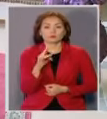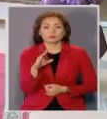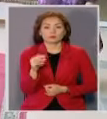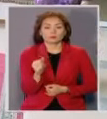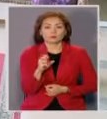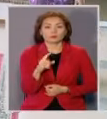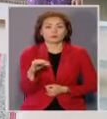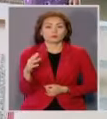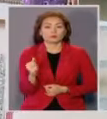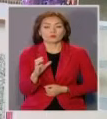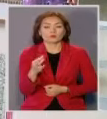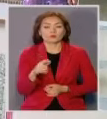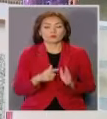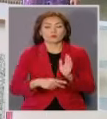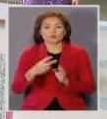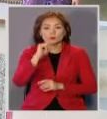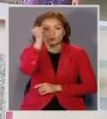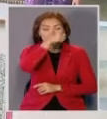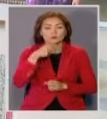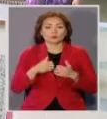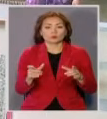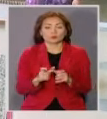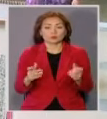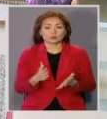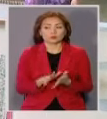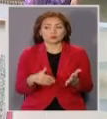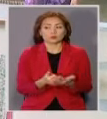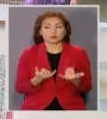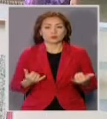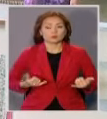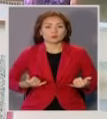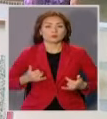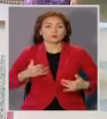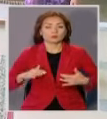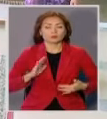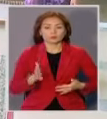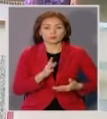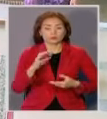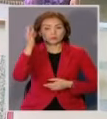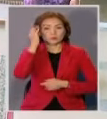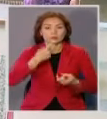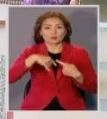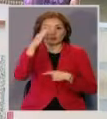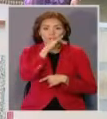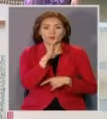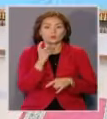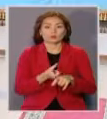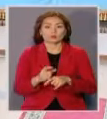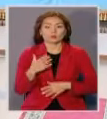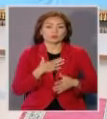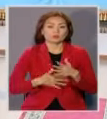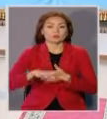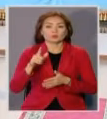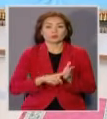Саткана и Махуловой Насеп. В 72-м году окончила школу, и сейчас мы проводим это мероприятие в память о наших родителях. Очень рады. Я